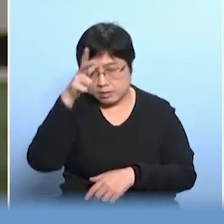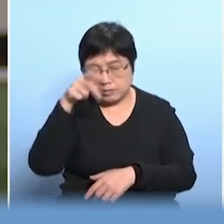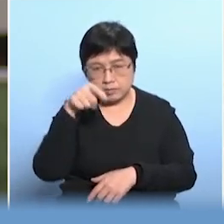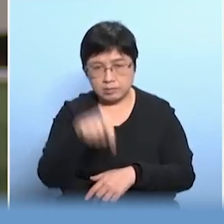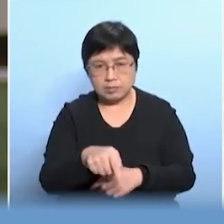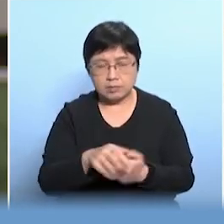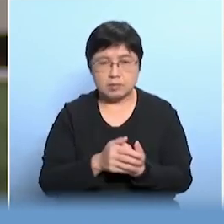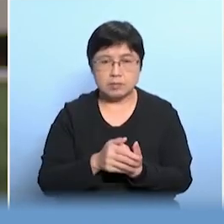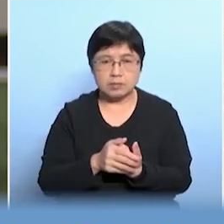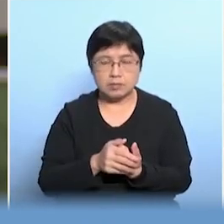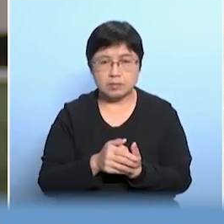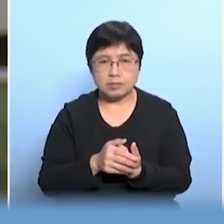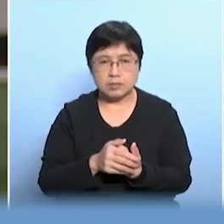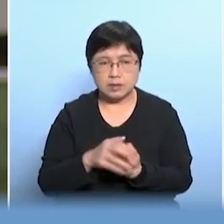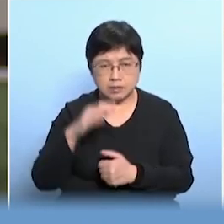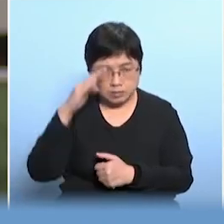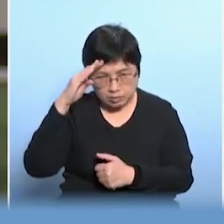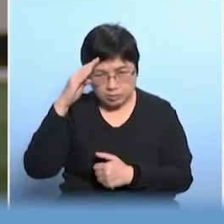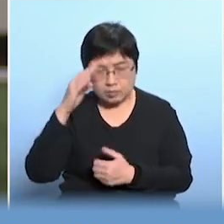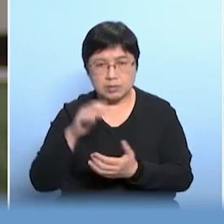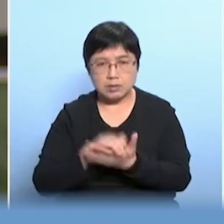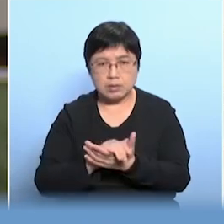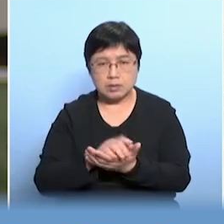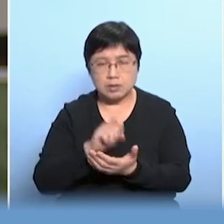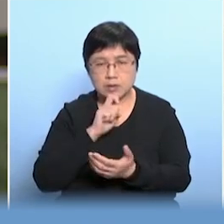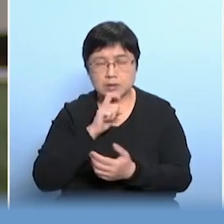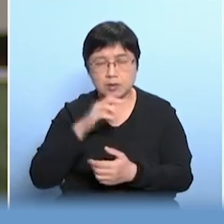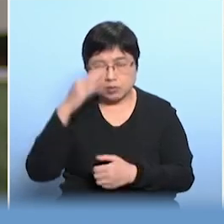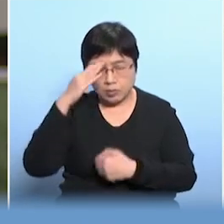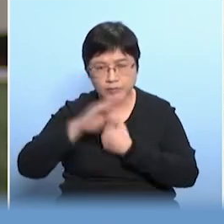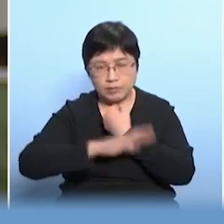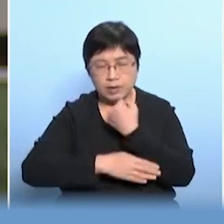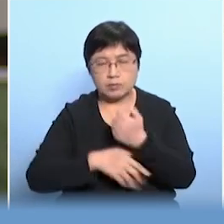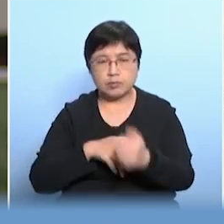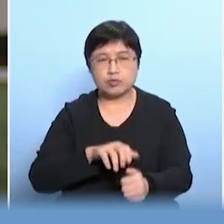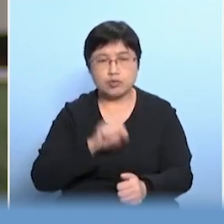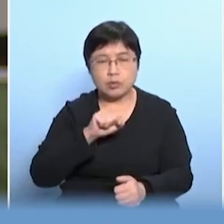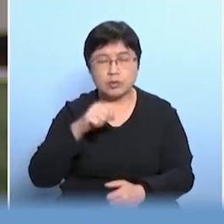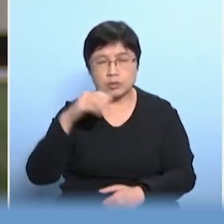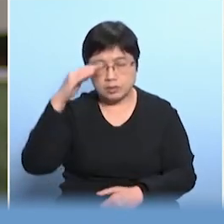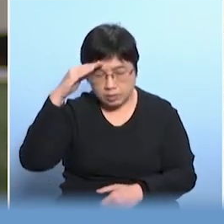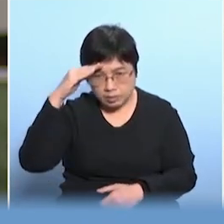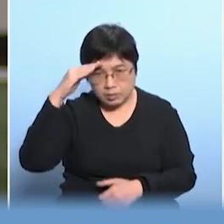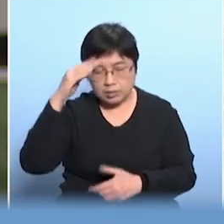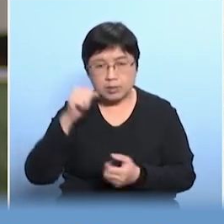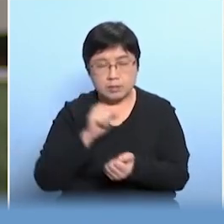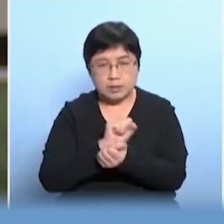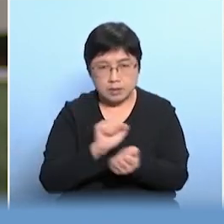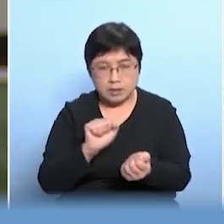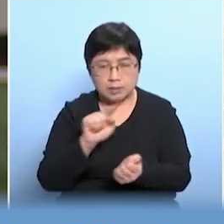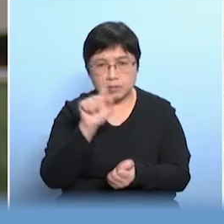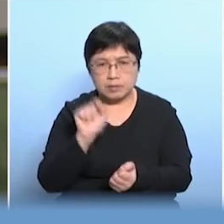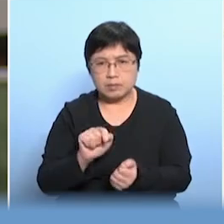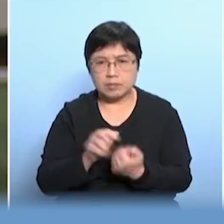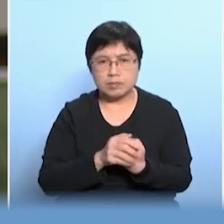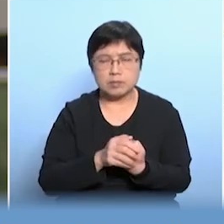在這方面道歉，雖然我們香港有了道歉法，但是利用這個道歉來解決問